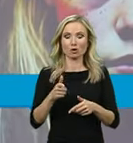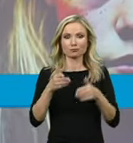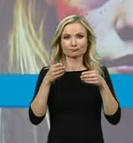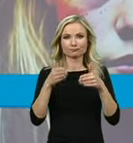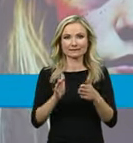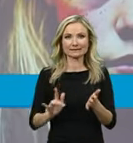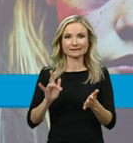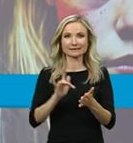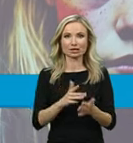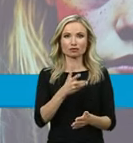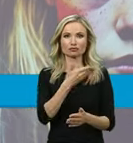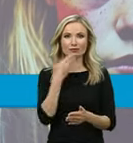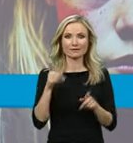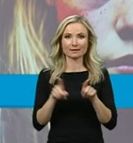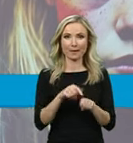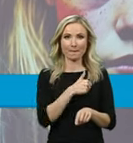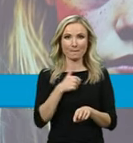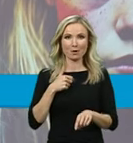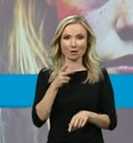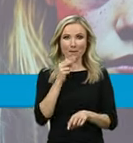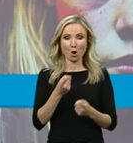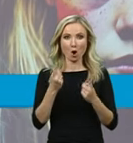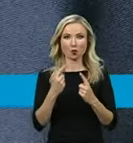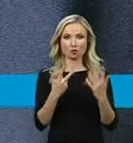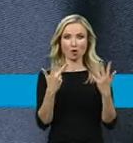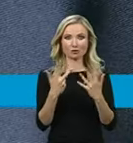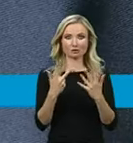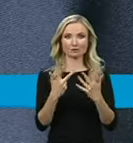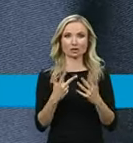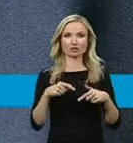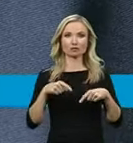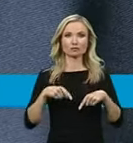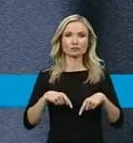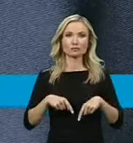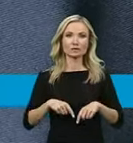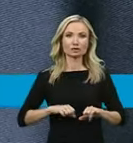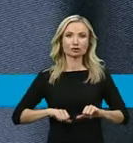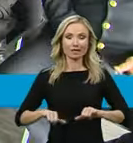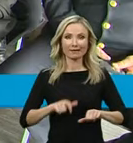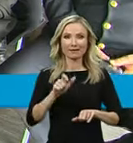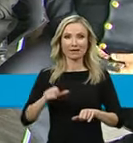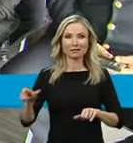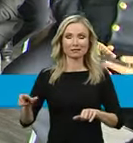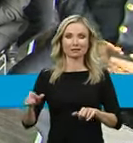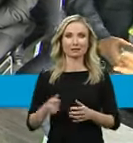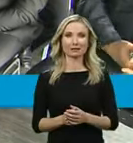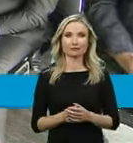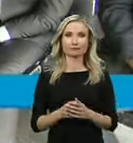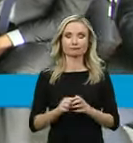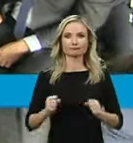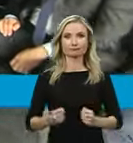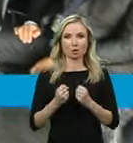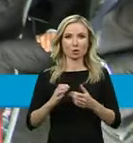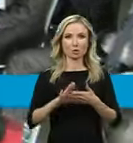polští policisté z 8 ředitelství po obou stranách hranice. Vytvořili například společnou komunikační síť, díky níž